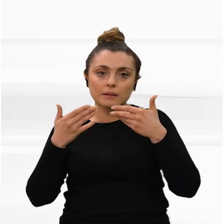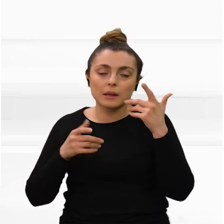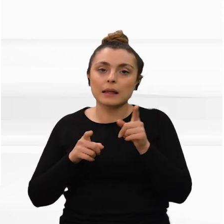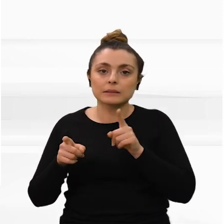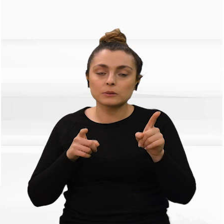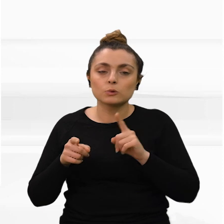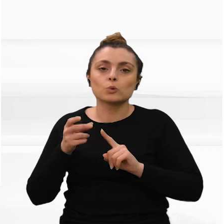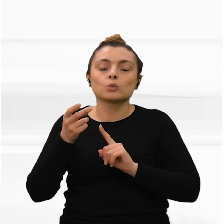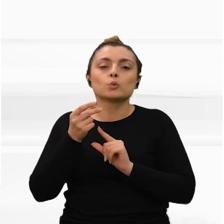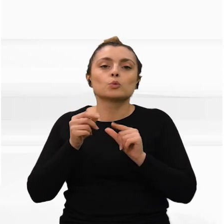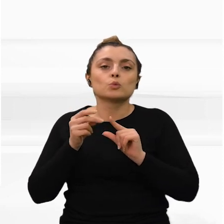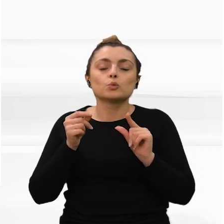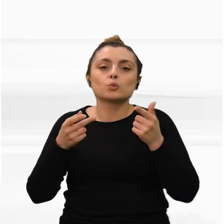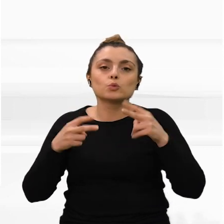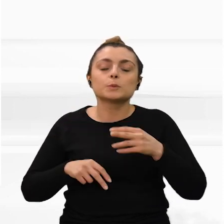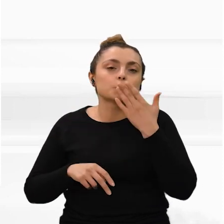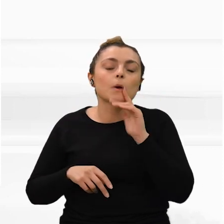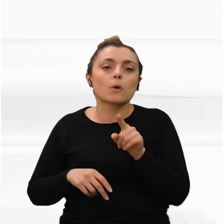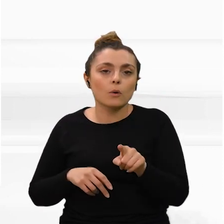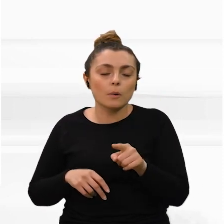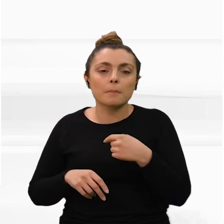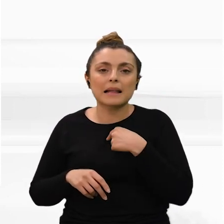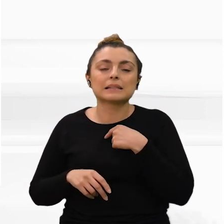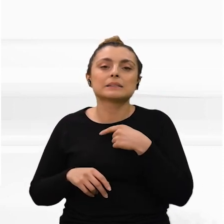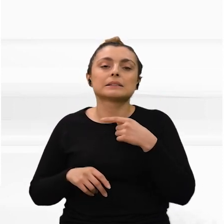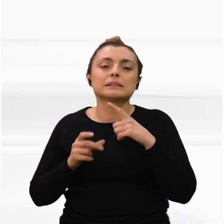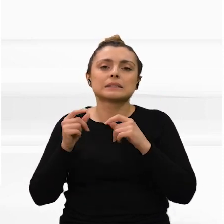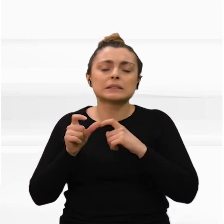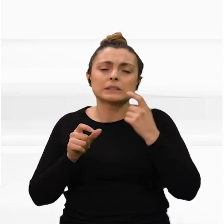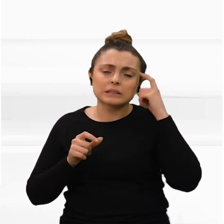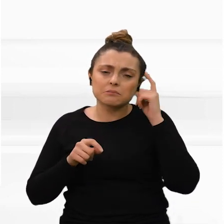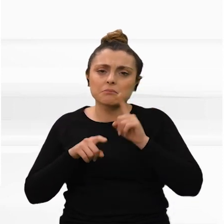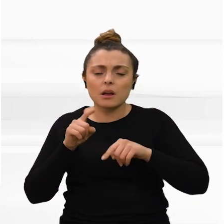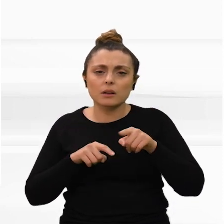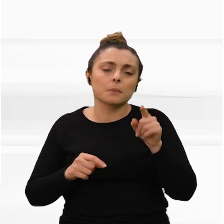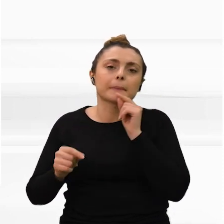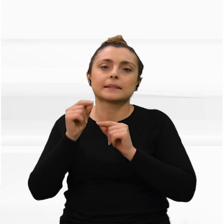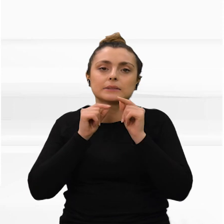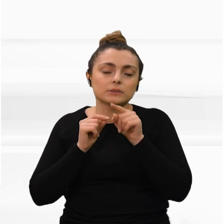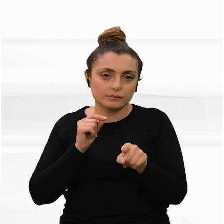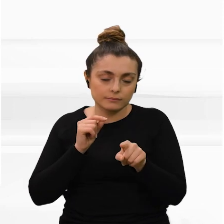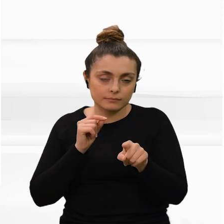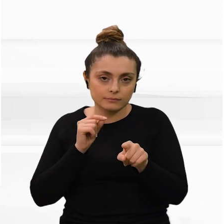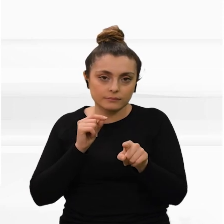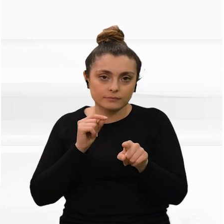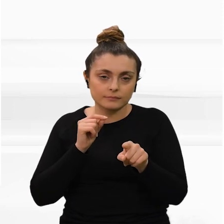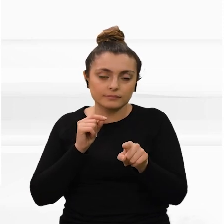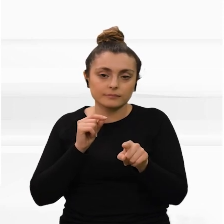sözcüklerin hangisinde ünlü düşmesi yoktur Ben sesi zihnin bazı hallerine benzetirim